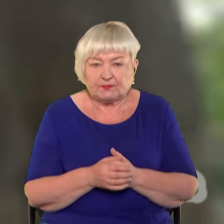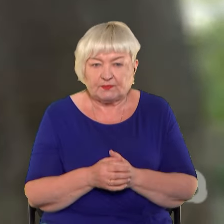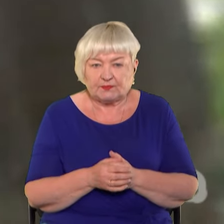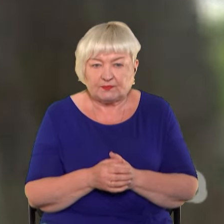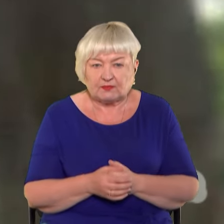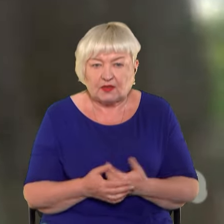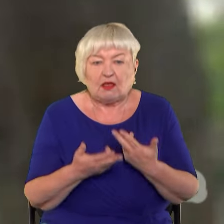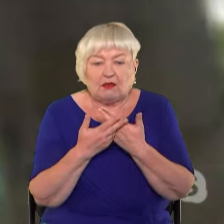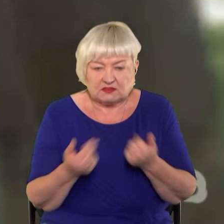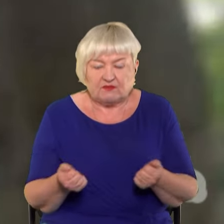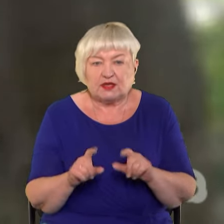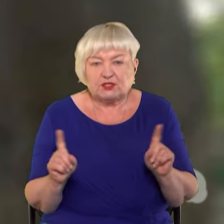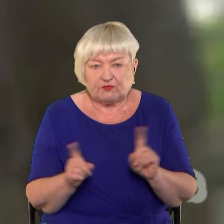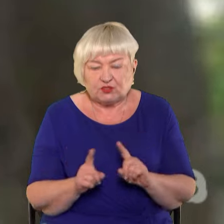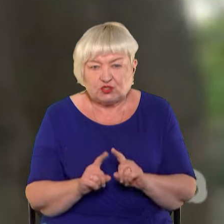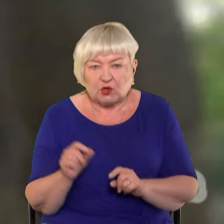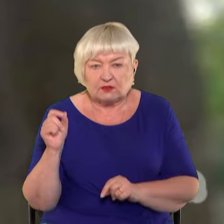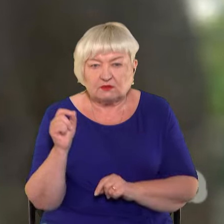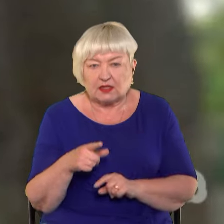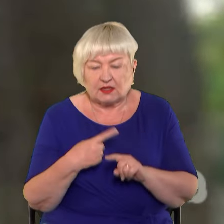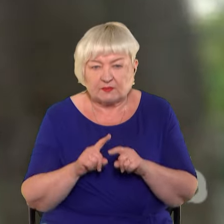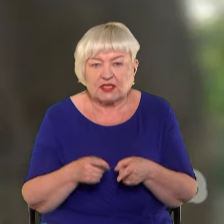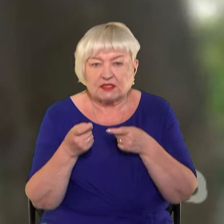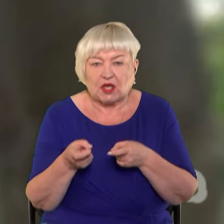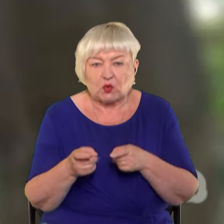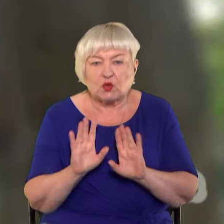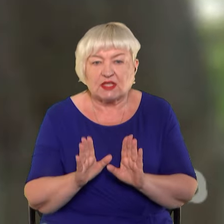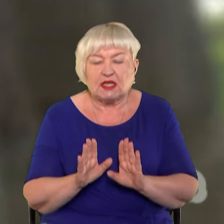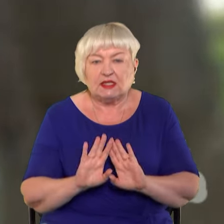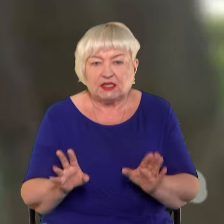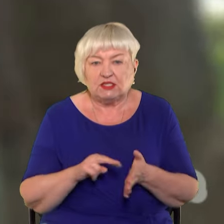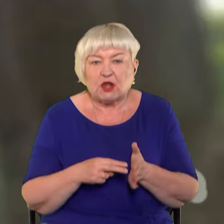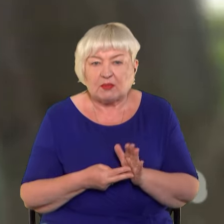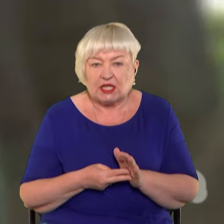чітко ствердив, що Telegram несе загрози не лише в плані,